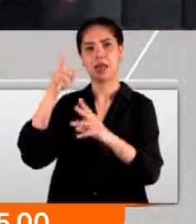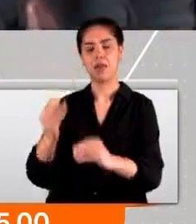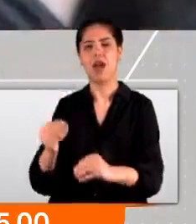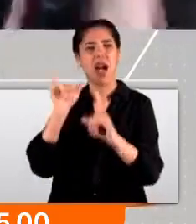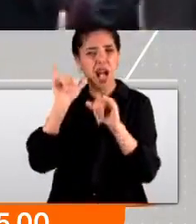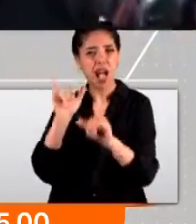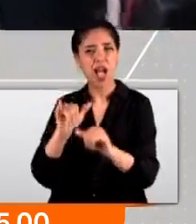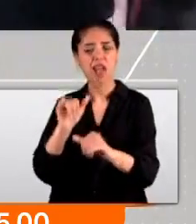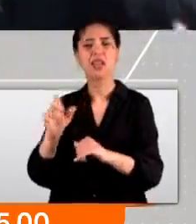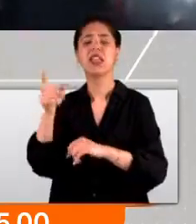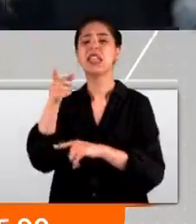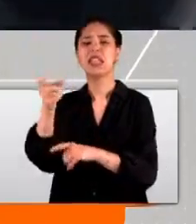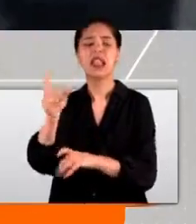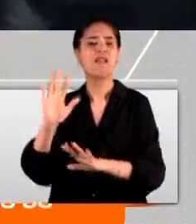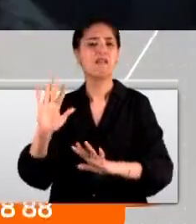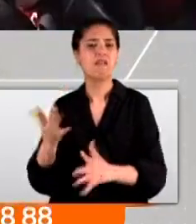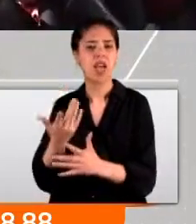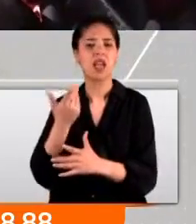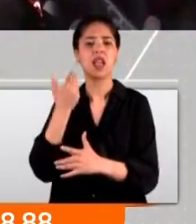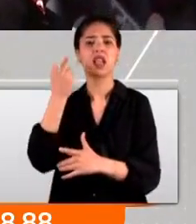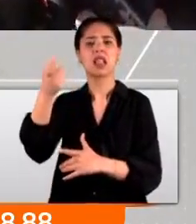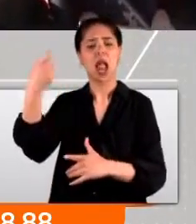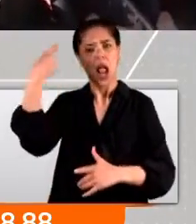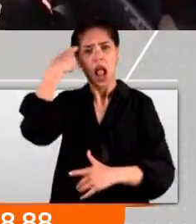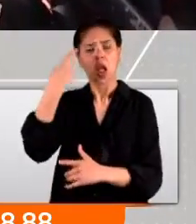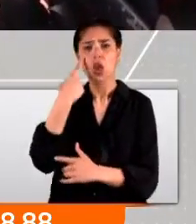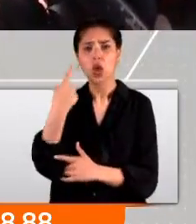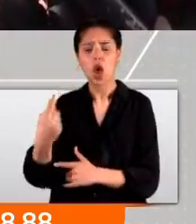evet silahla silah